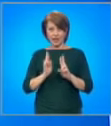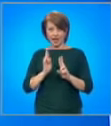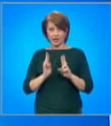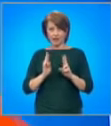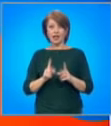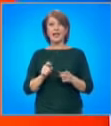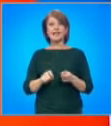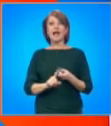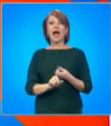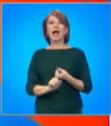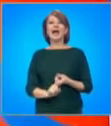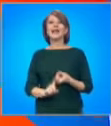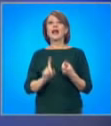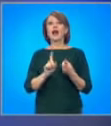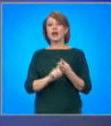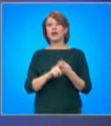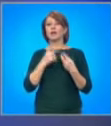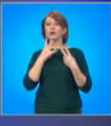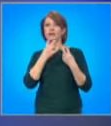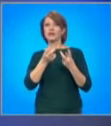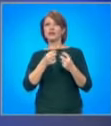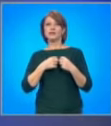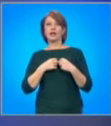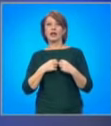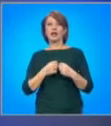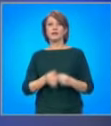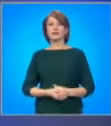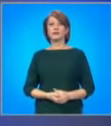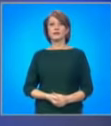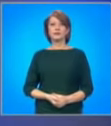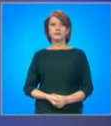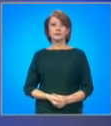Карина Караниотова следи развитието по темата.